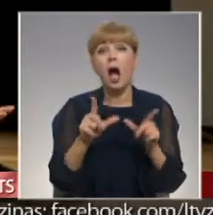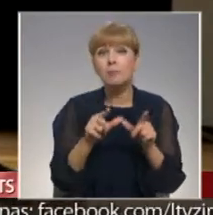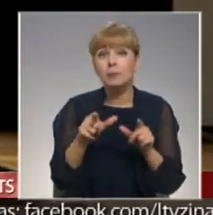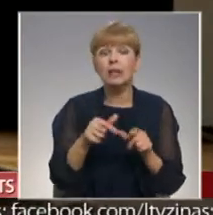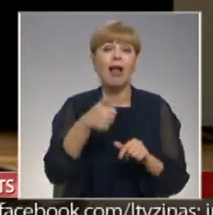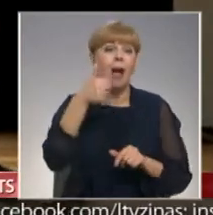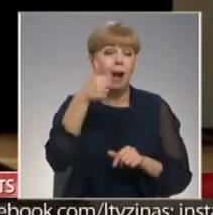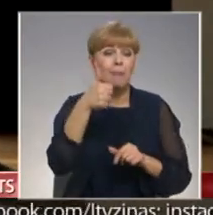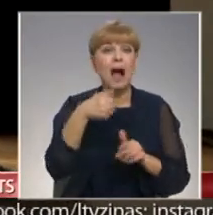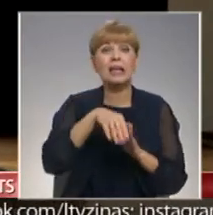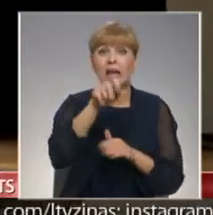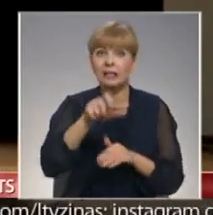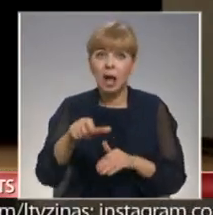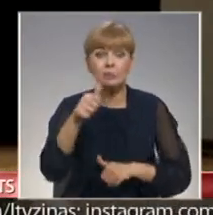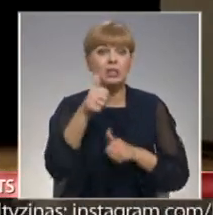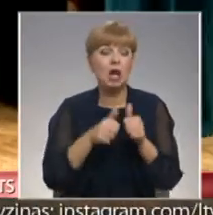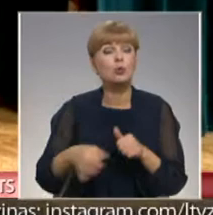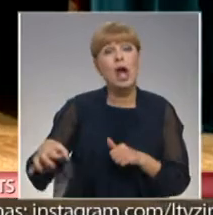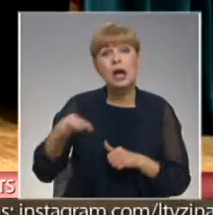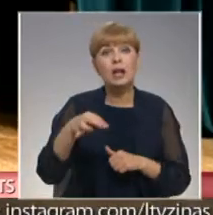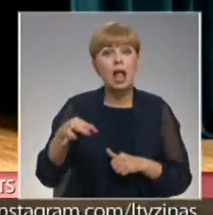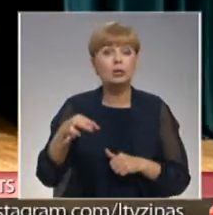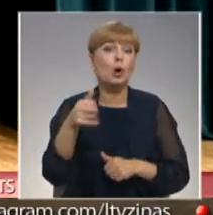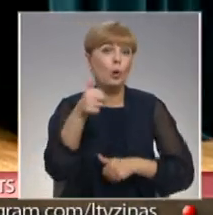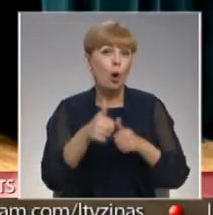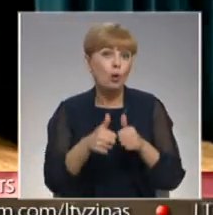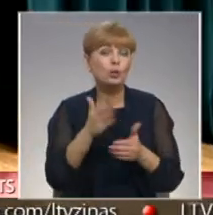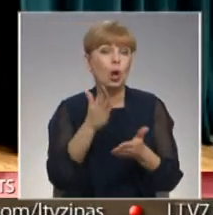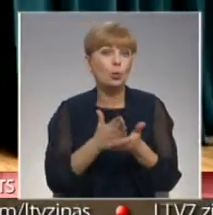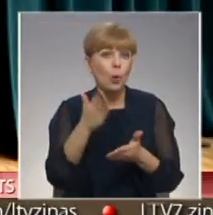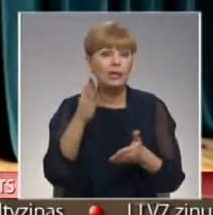dalībnieki sacentīsies reģionālajos konkursos, kas šogad notiks